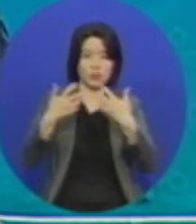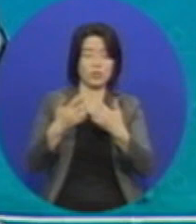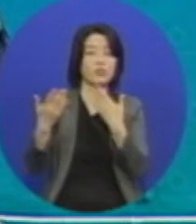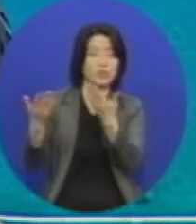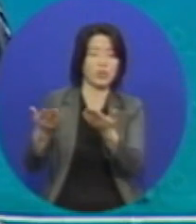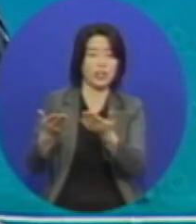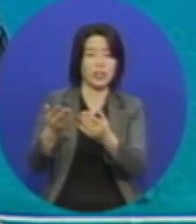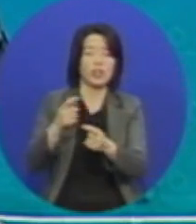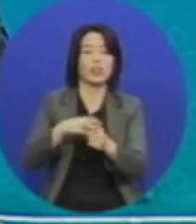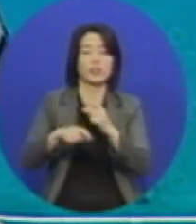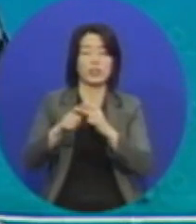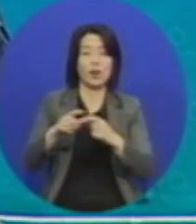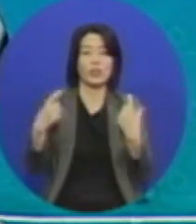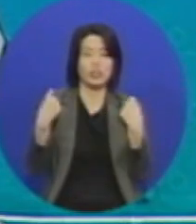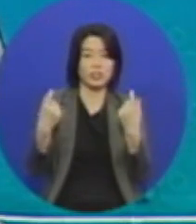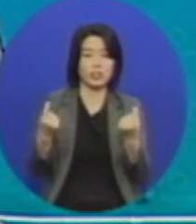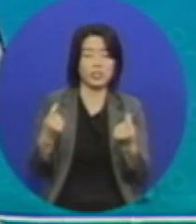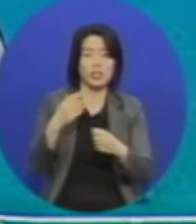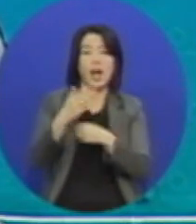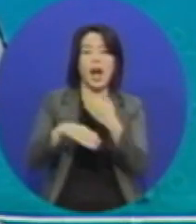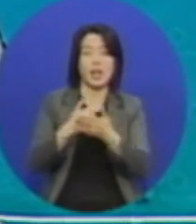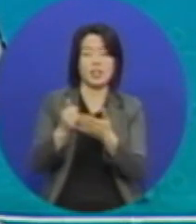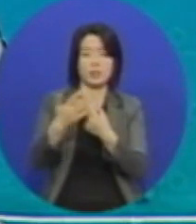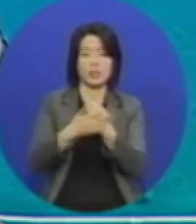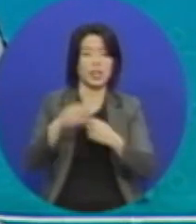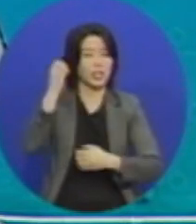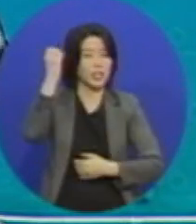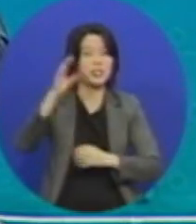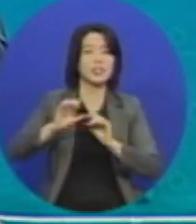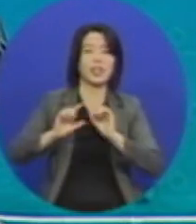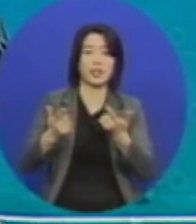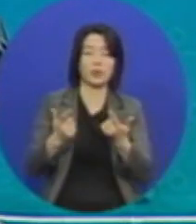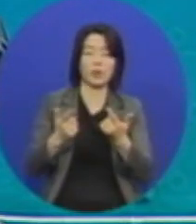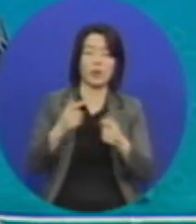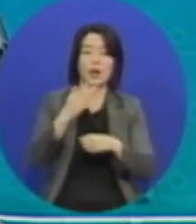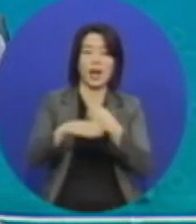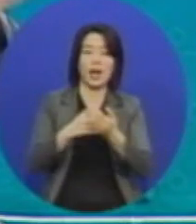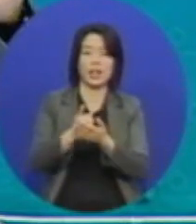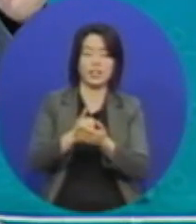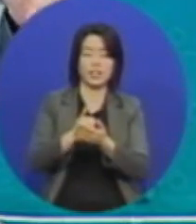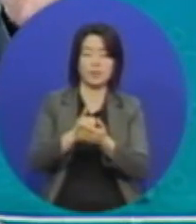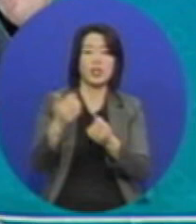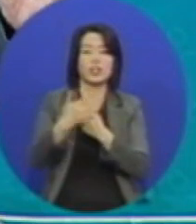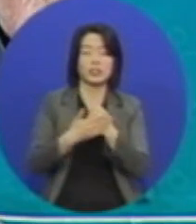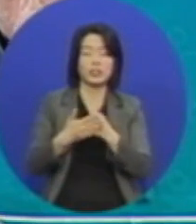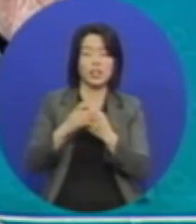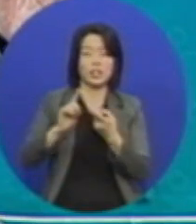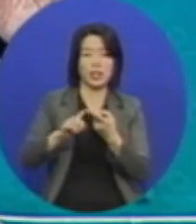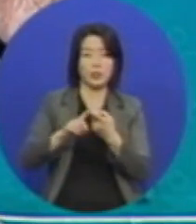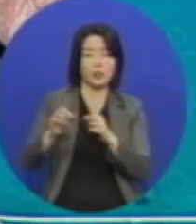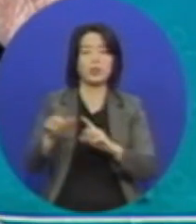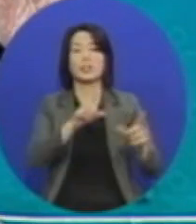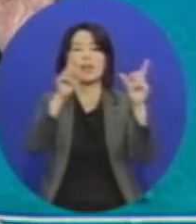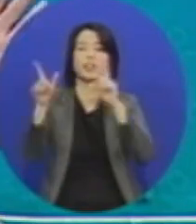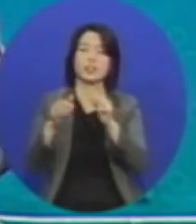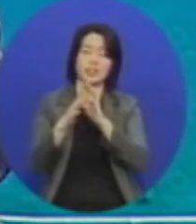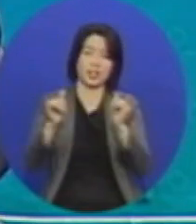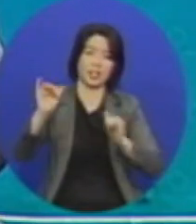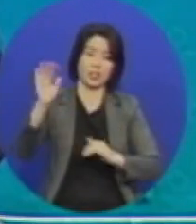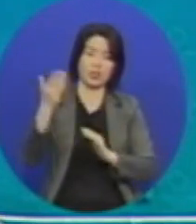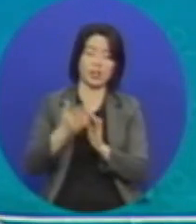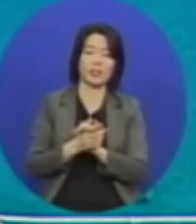그가 여전히 하나님의 은혜를 잊어 버리지 않고 하나님의 은혜 배어 사회에는 자가 되는 거죠